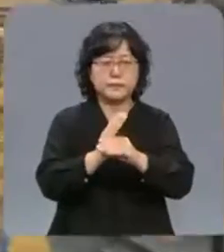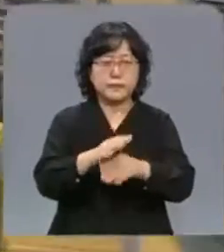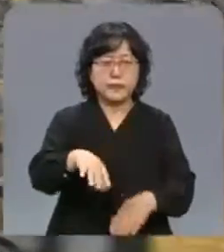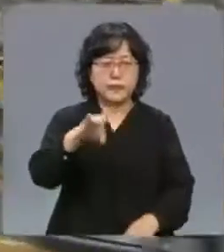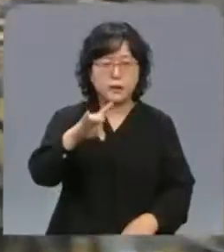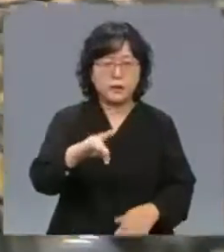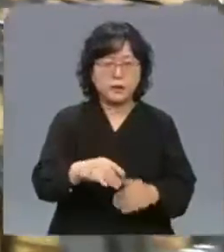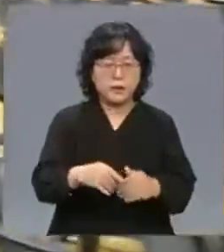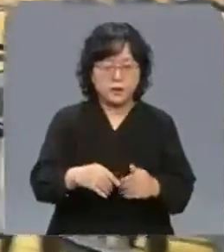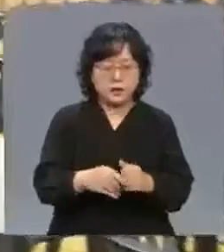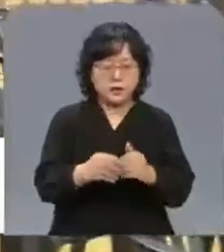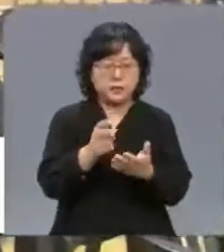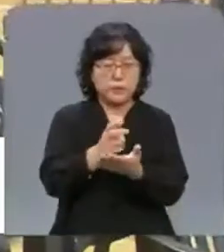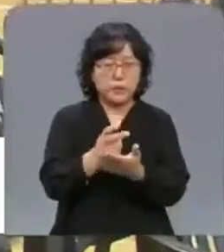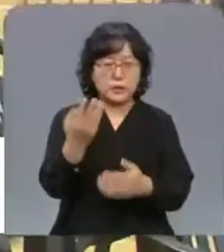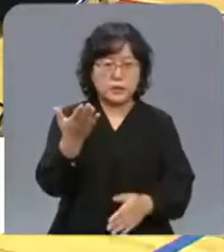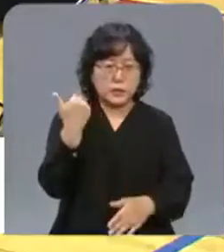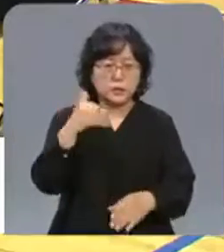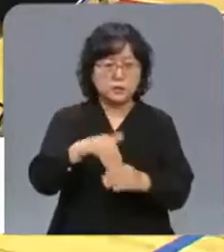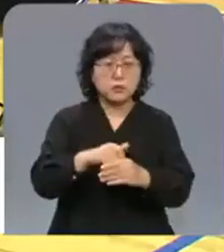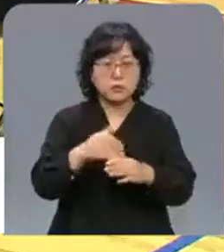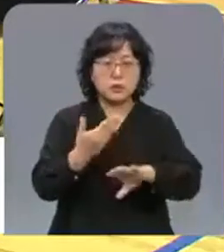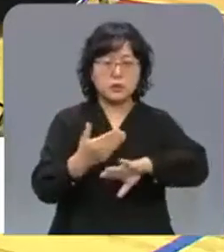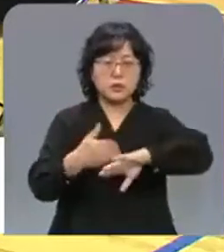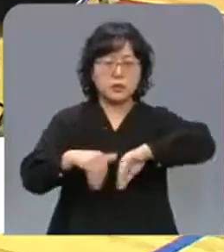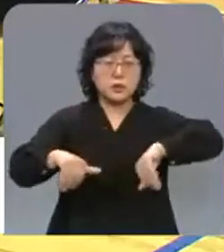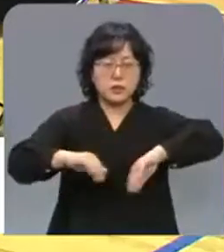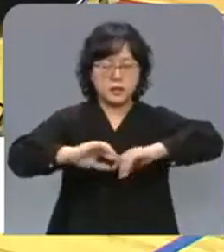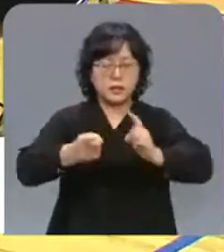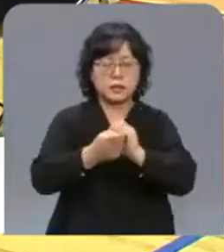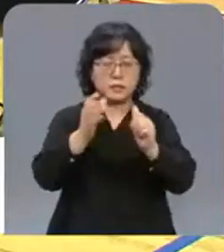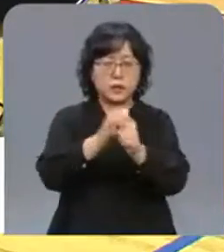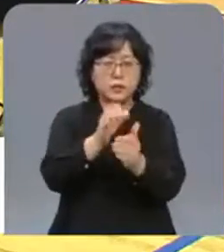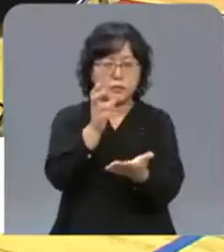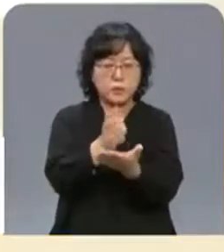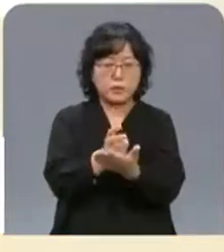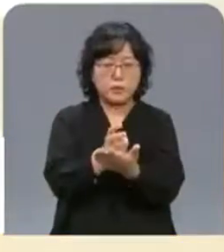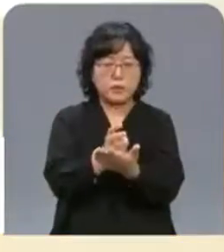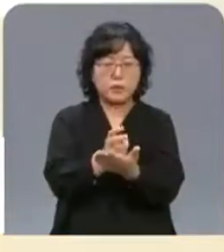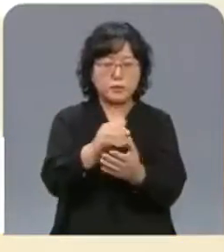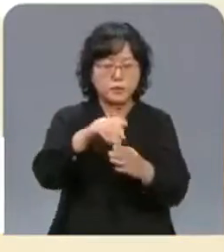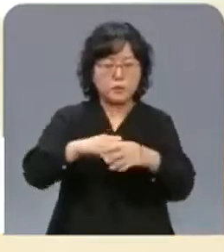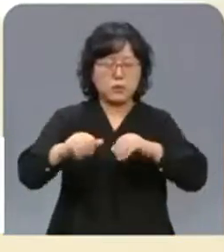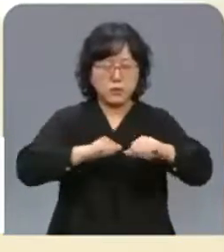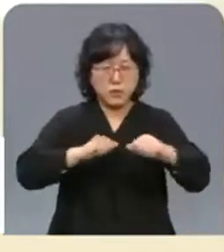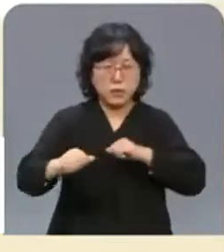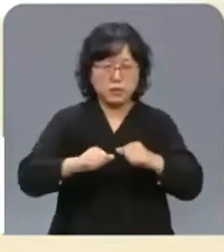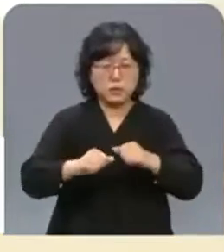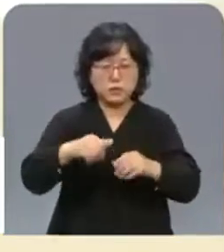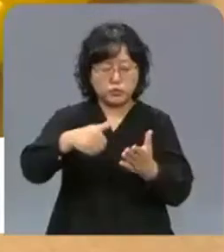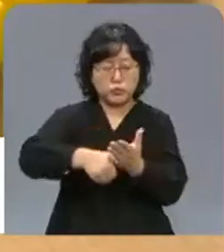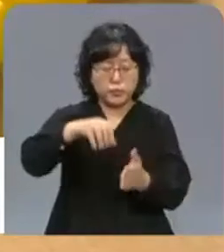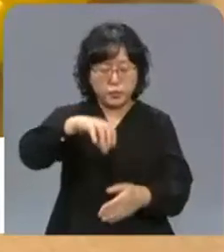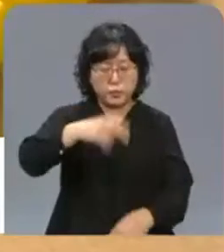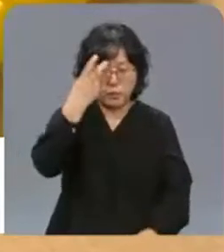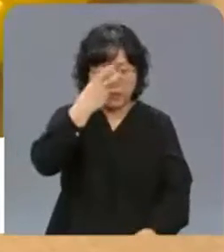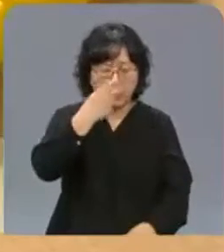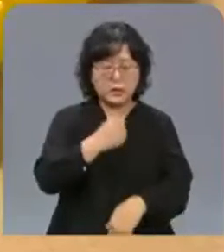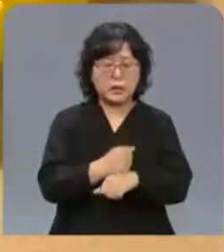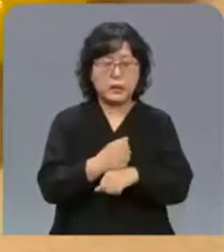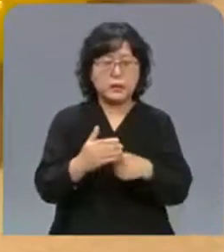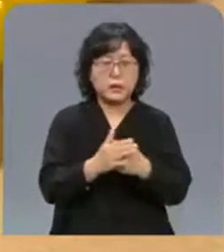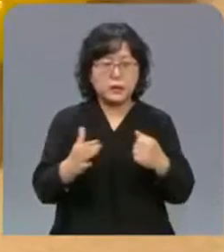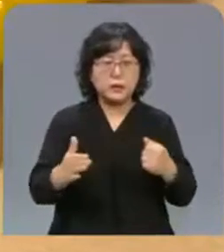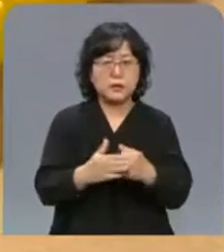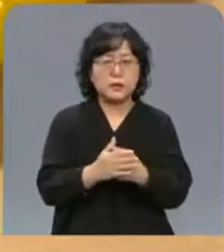자체 규정으로 치른 지난 선거와 달리 위탁 선거법에 맞춰 선거운동과 투표소 관리가 이뤄집니다이